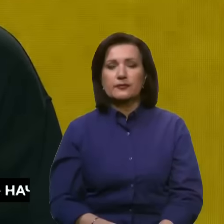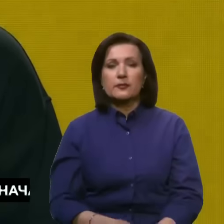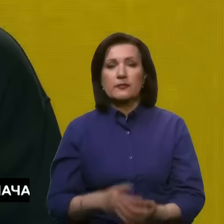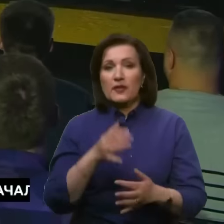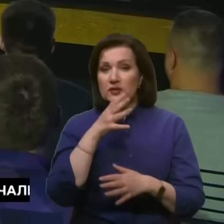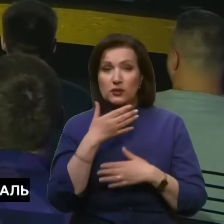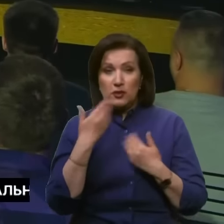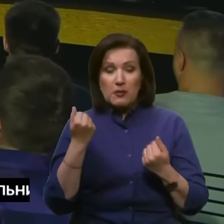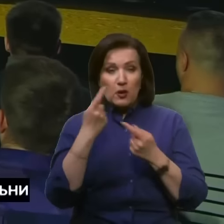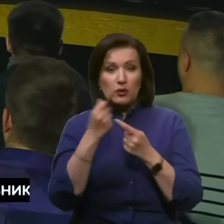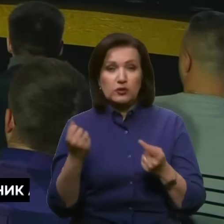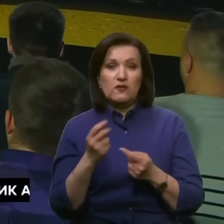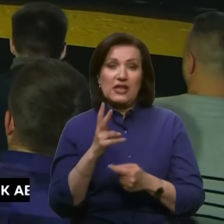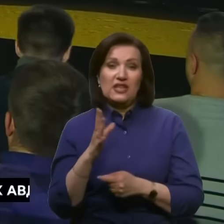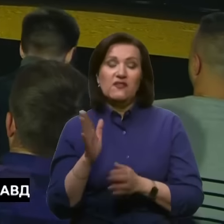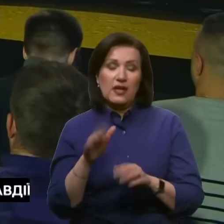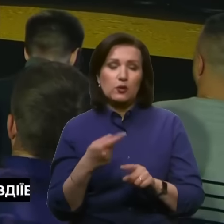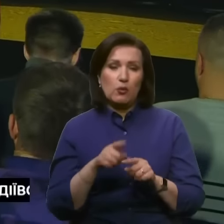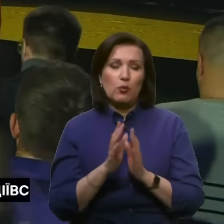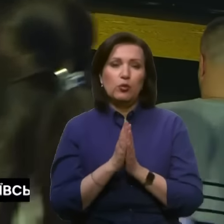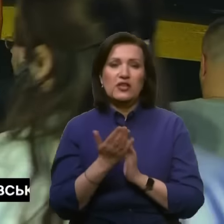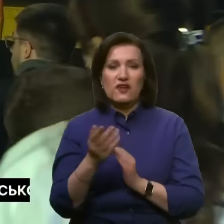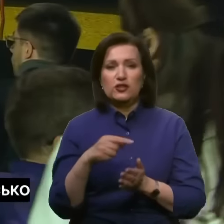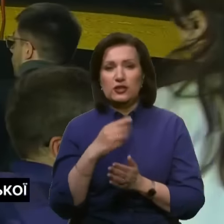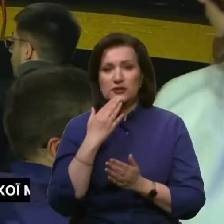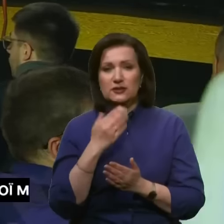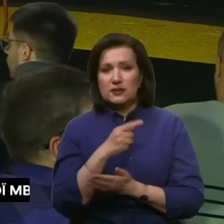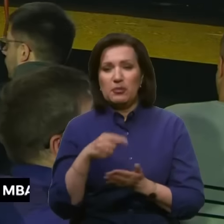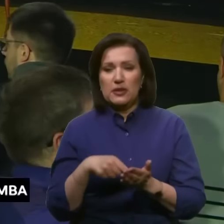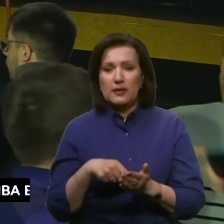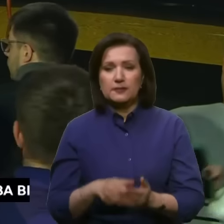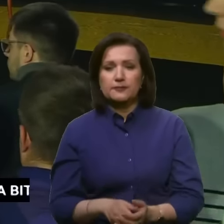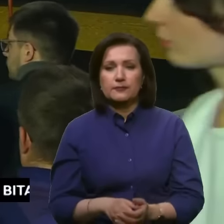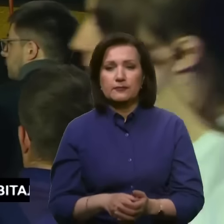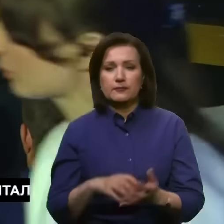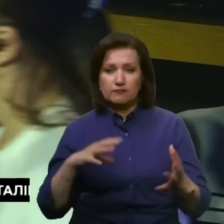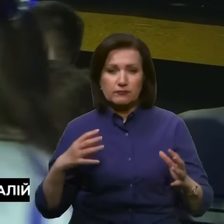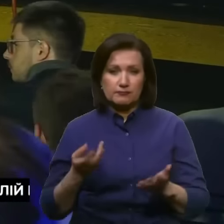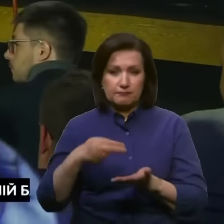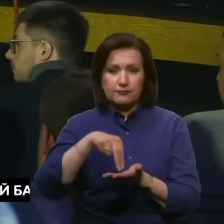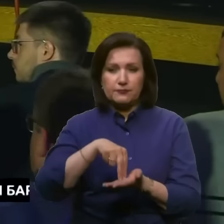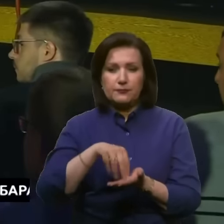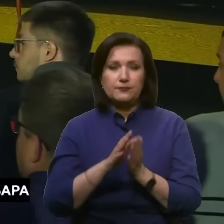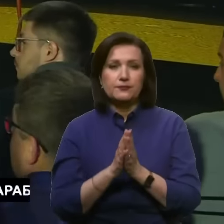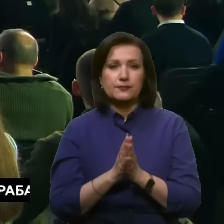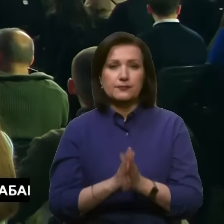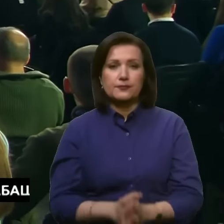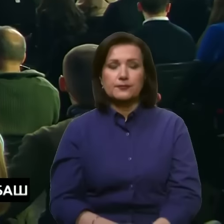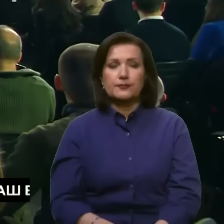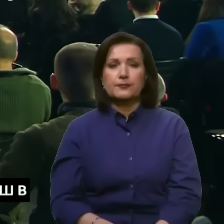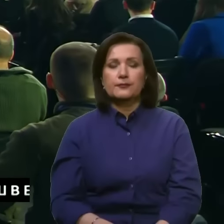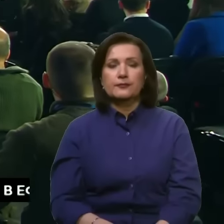Часу вже немає, але вже анонсував НВ, тому, будь ласка, ваше запитання. Підведіться, будь ласка.